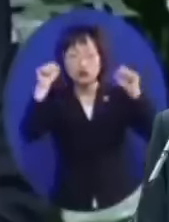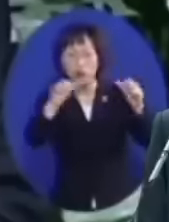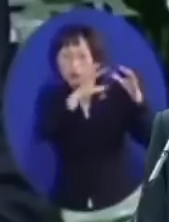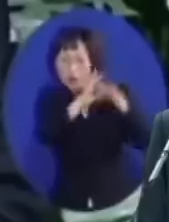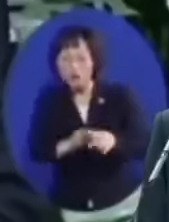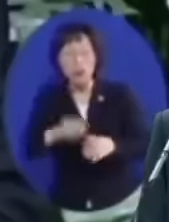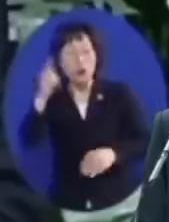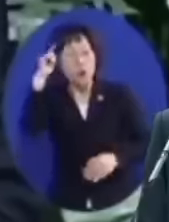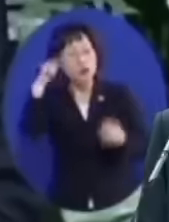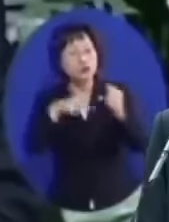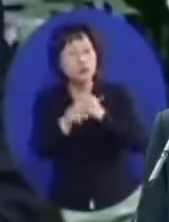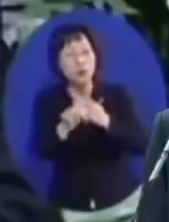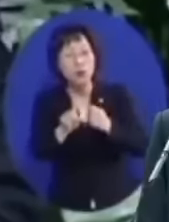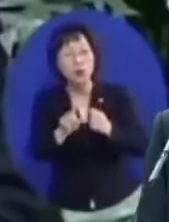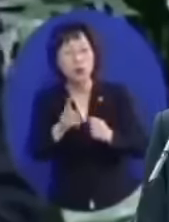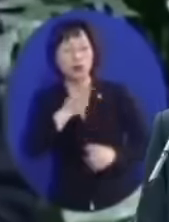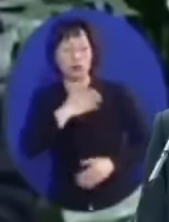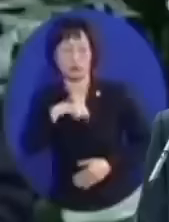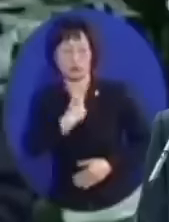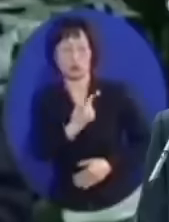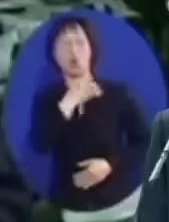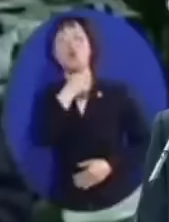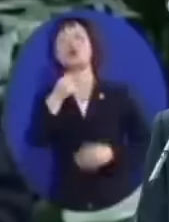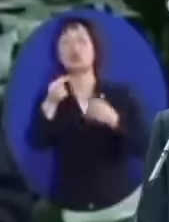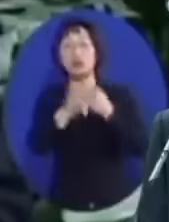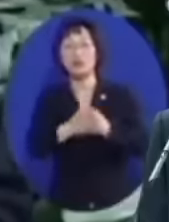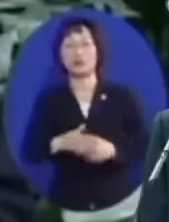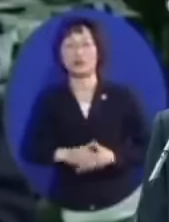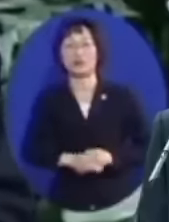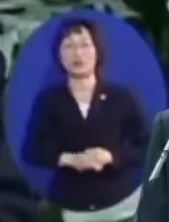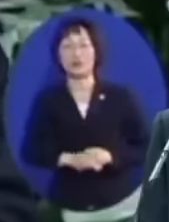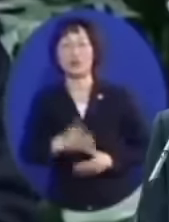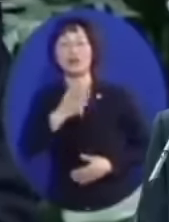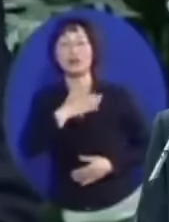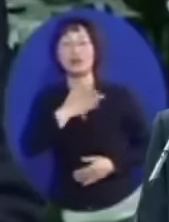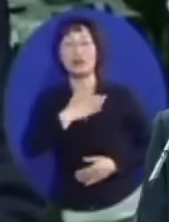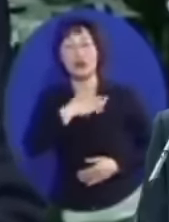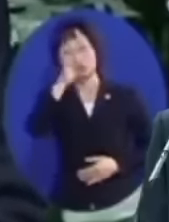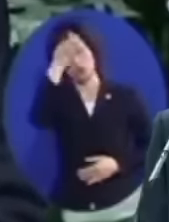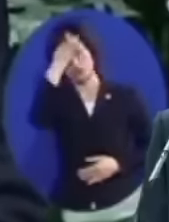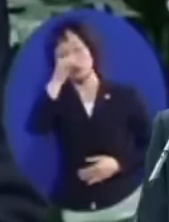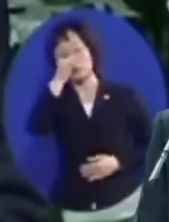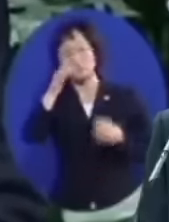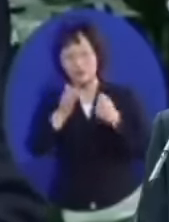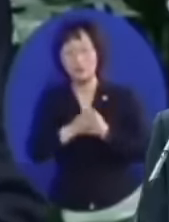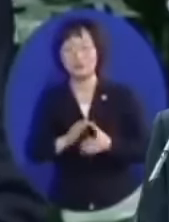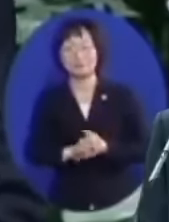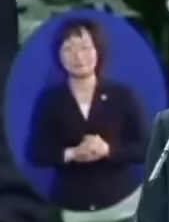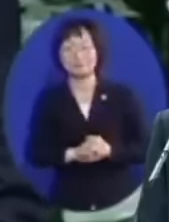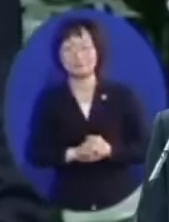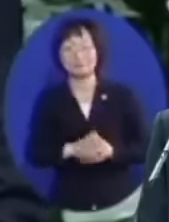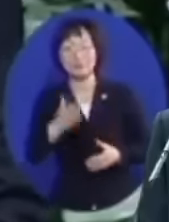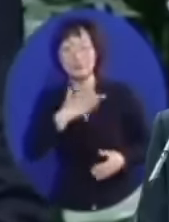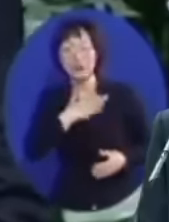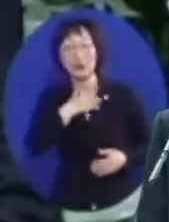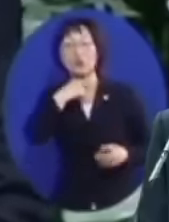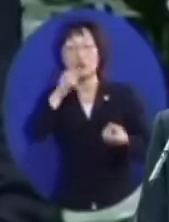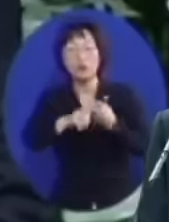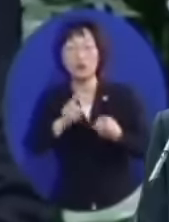합니까? 자기가 원하니까, 자기가 소질이 있으니까 하는